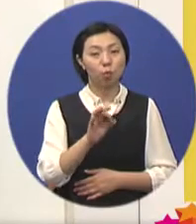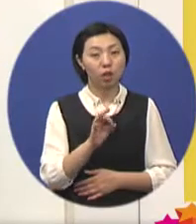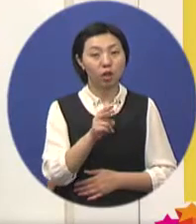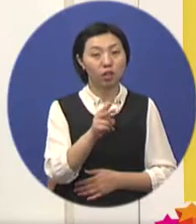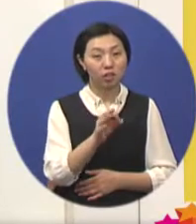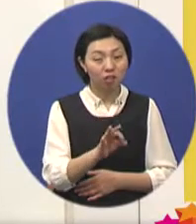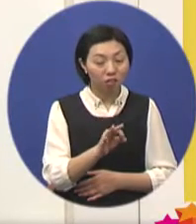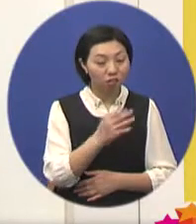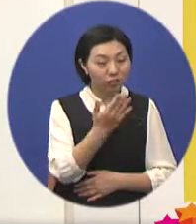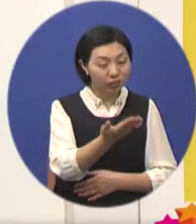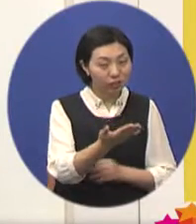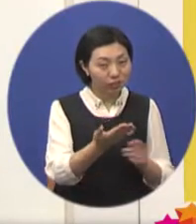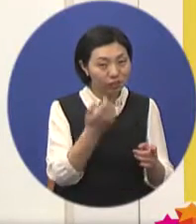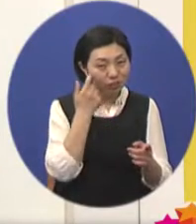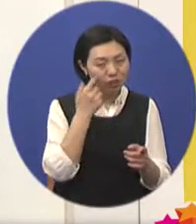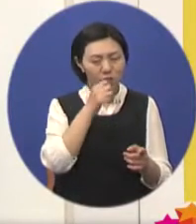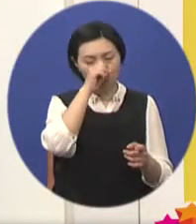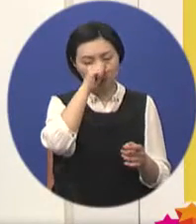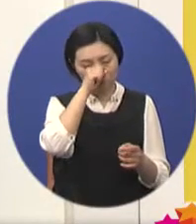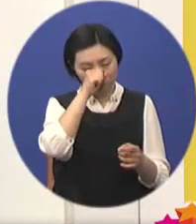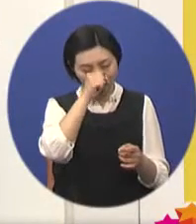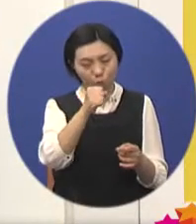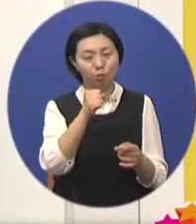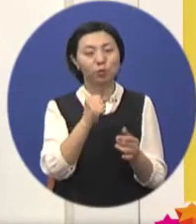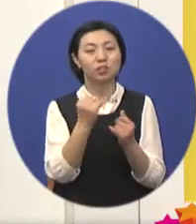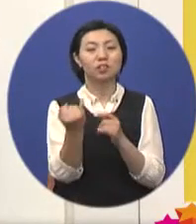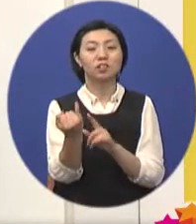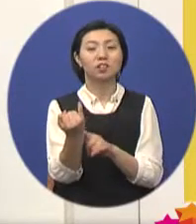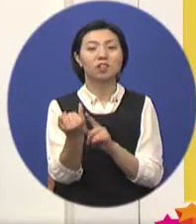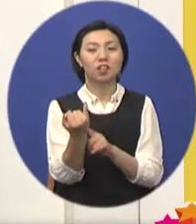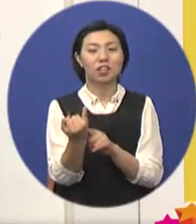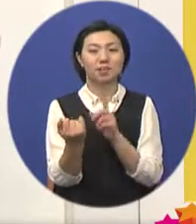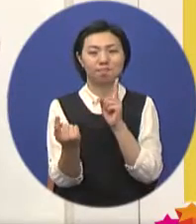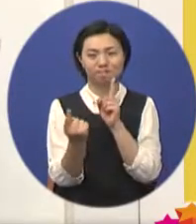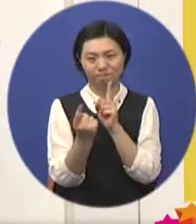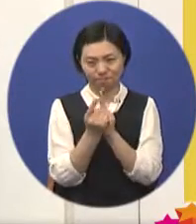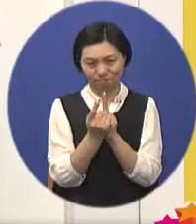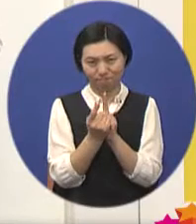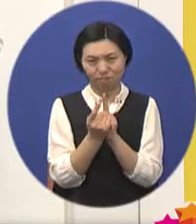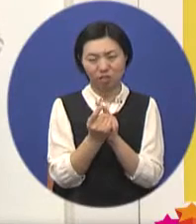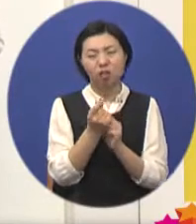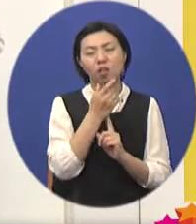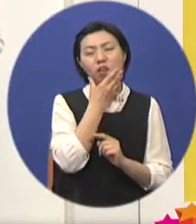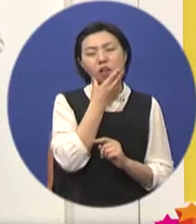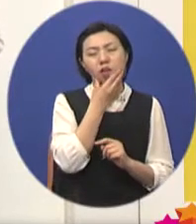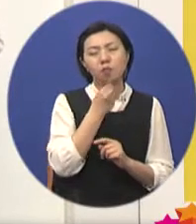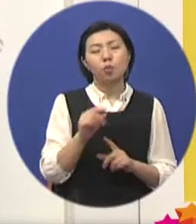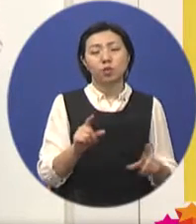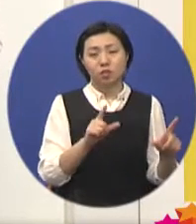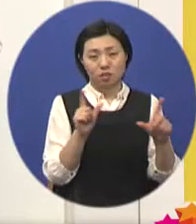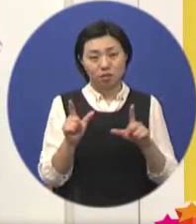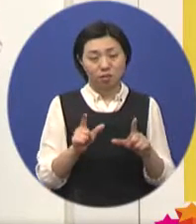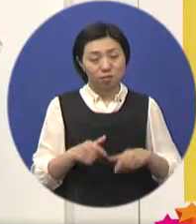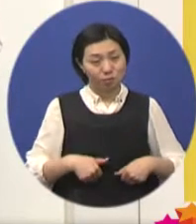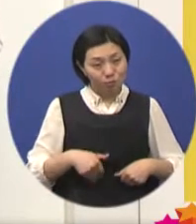저 좋은 짝을 만나서 자, 행복하게 이제 또 사셔야 되잖아요.